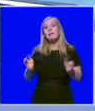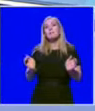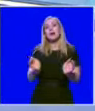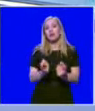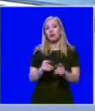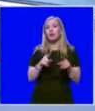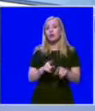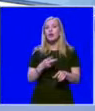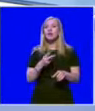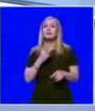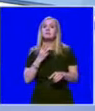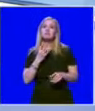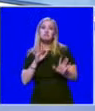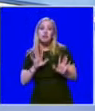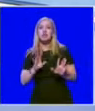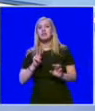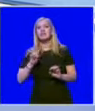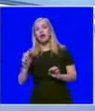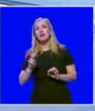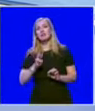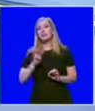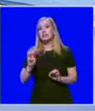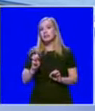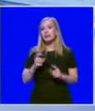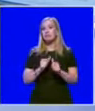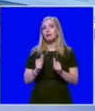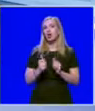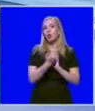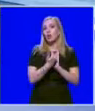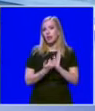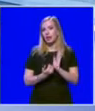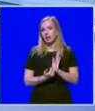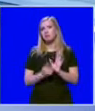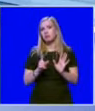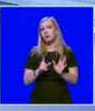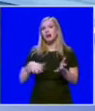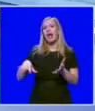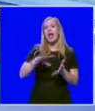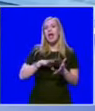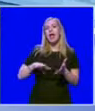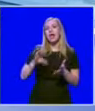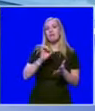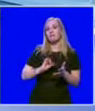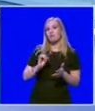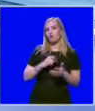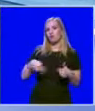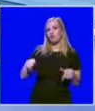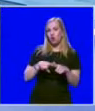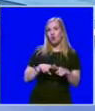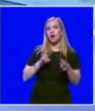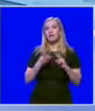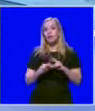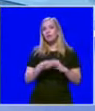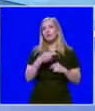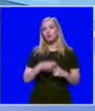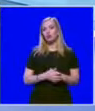20 или 30 приоритета, толкова за колкото се разберем. Може да започнем с еврозоната. Превъоръжаването на българската армия, реформата в службите.